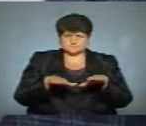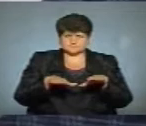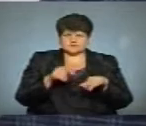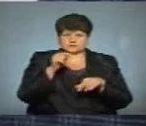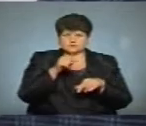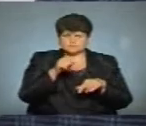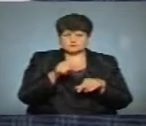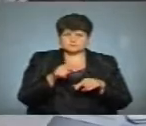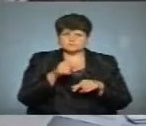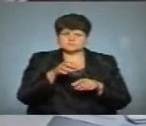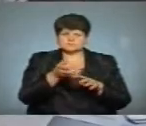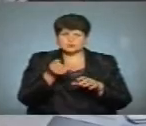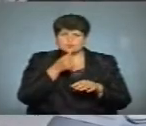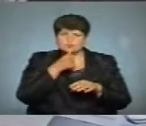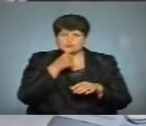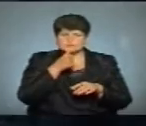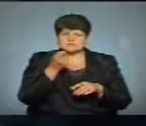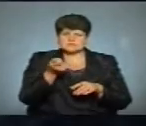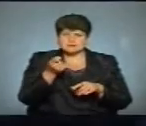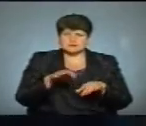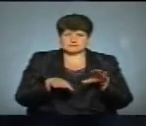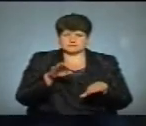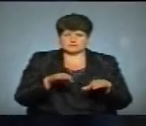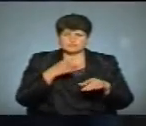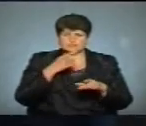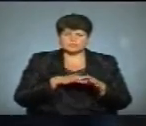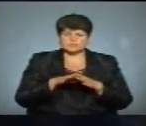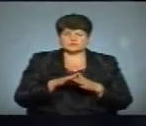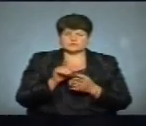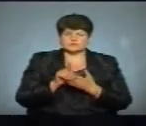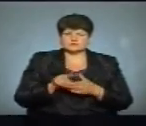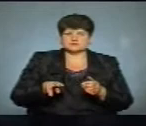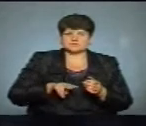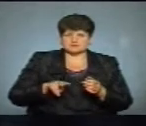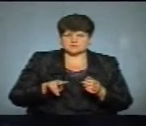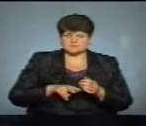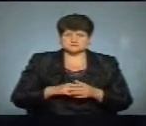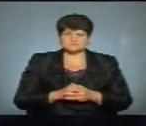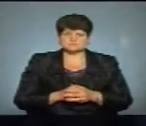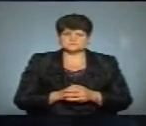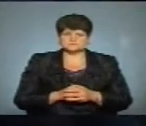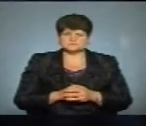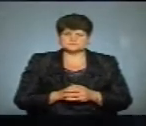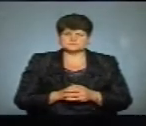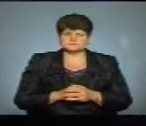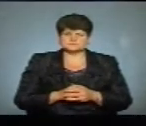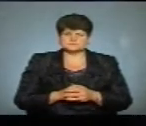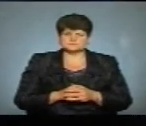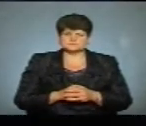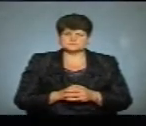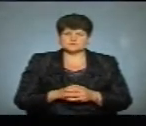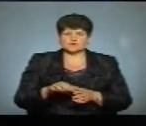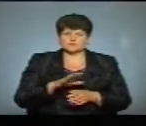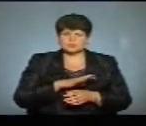Тут відбирають проби зерна і зважують його, каже виконувач обов'язків директора цього комбінату Денис Мартиненко.